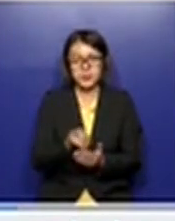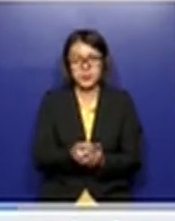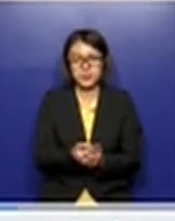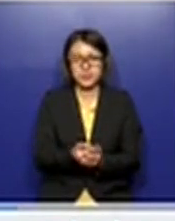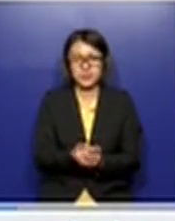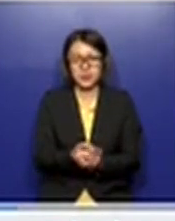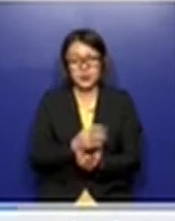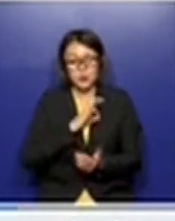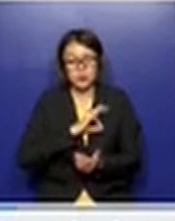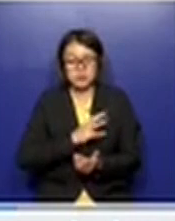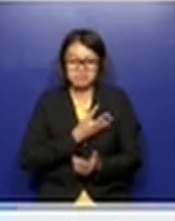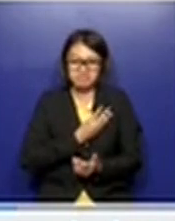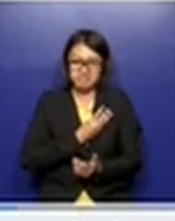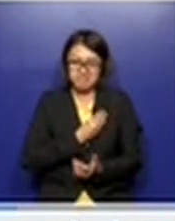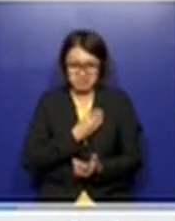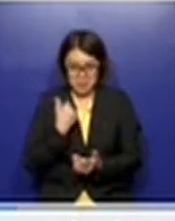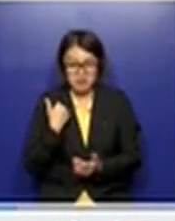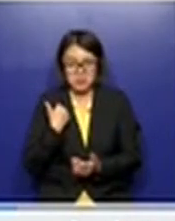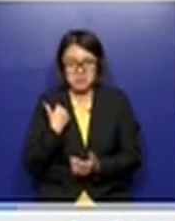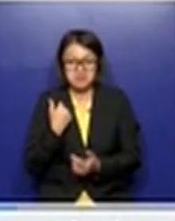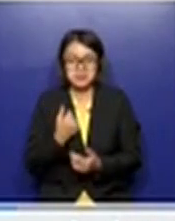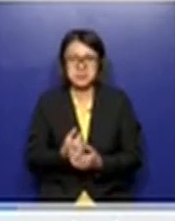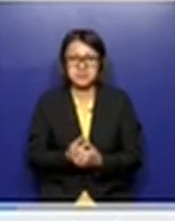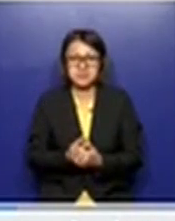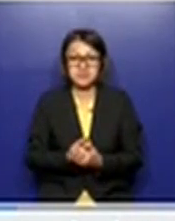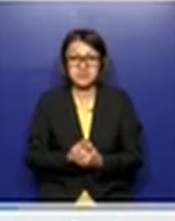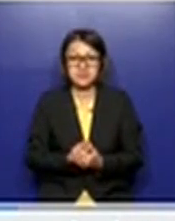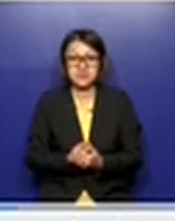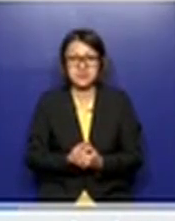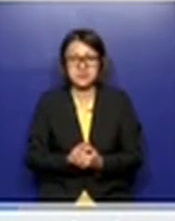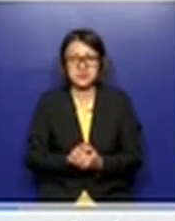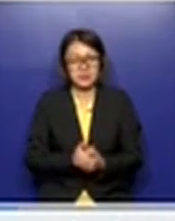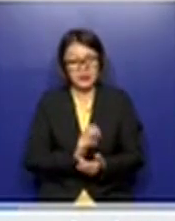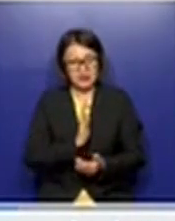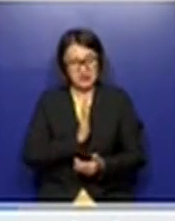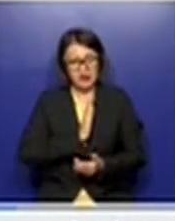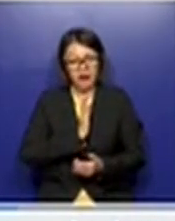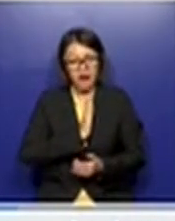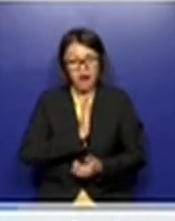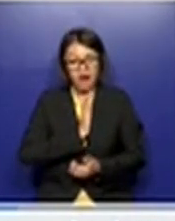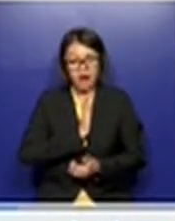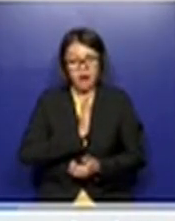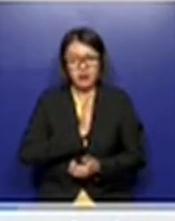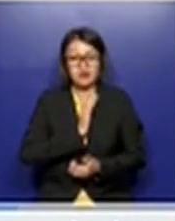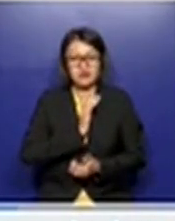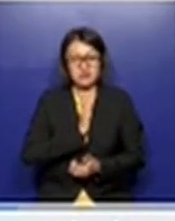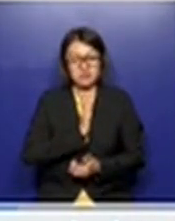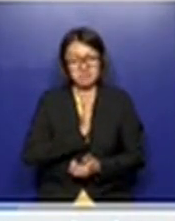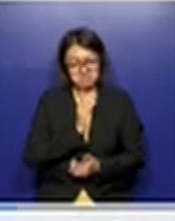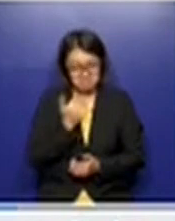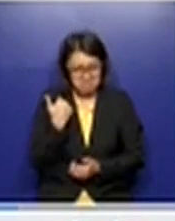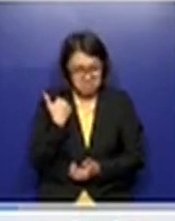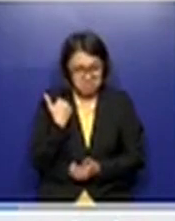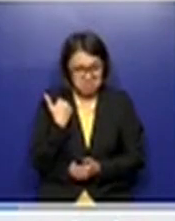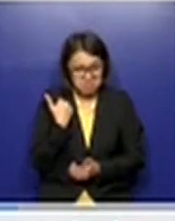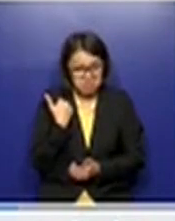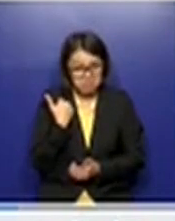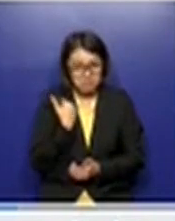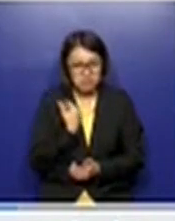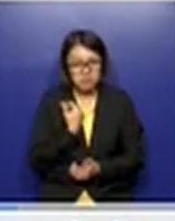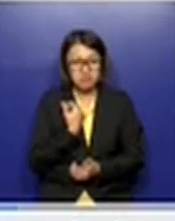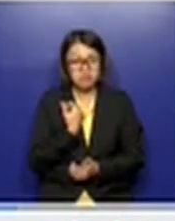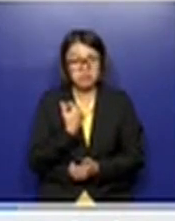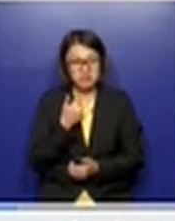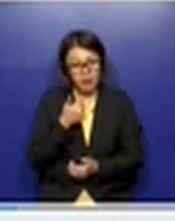ไม่กับคำพูดเช่นนี้ท่านยังยืนเป็นกลางโดยไม่เกรงเกรงอะไรต่อไป